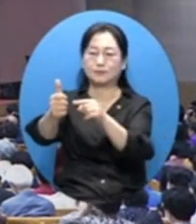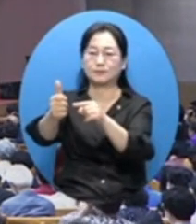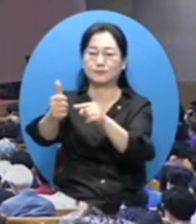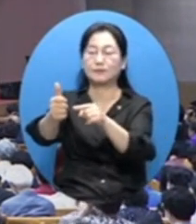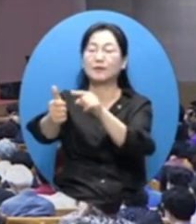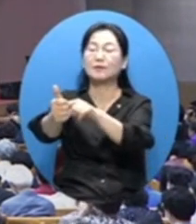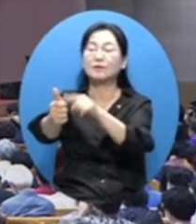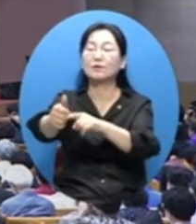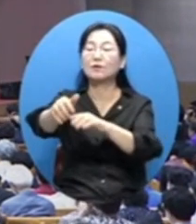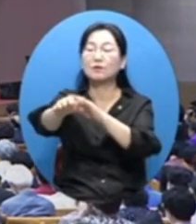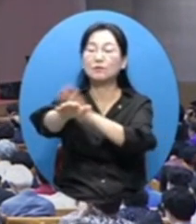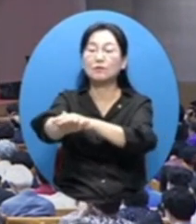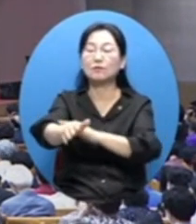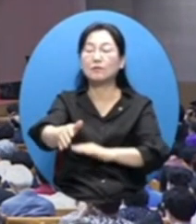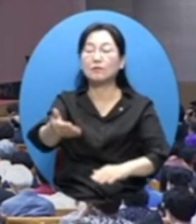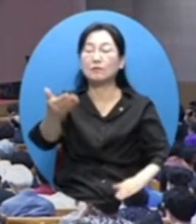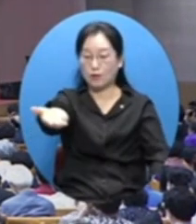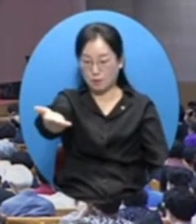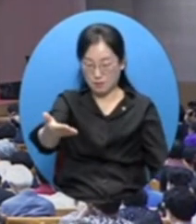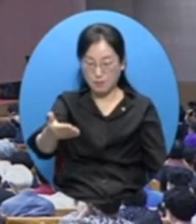내 손을 내밀라.